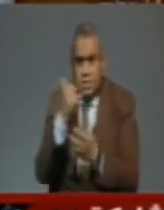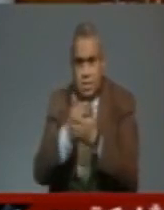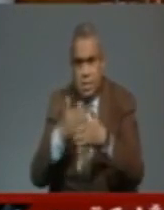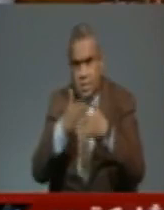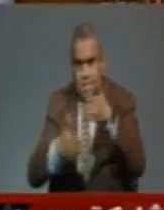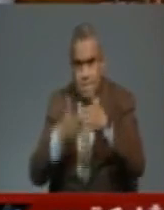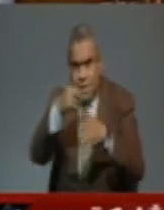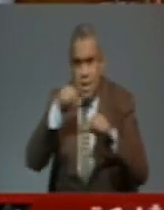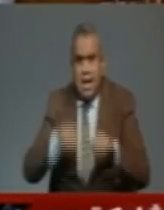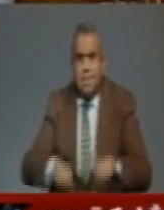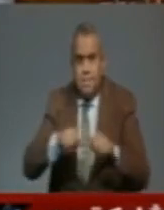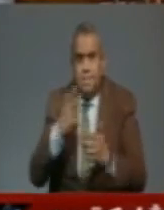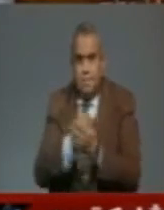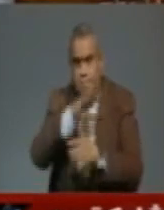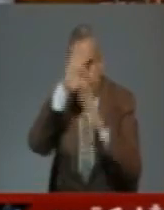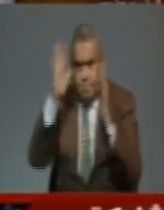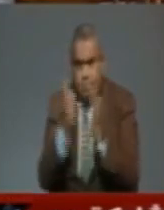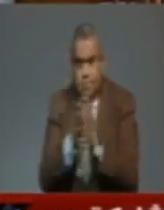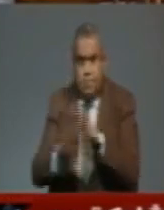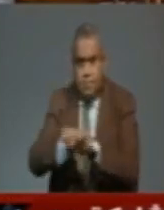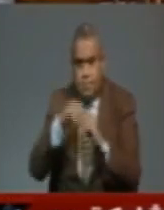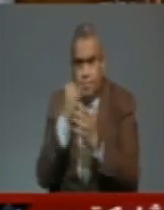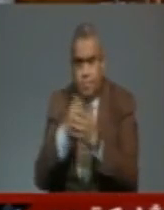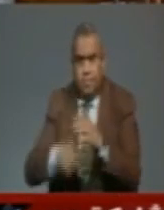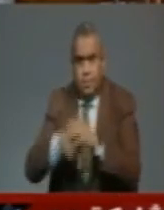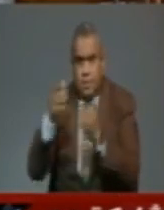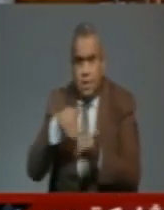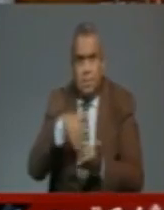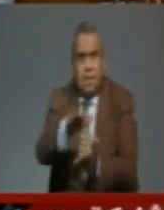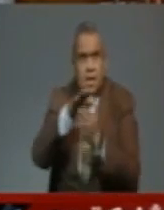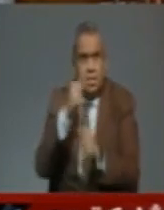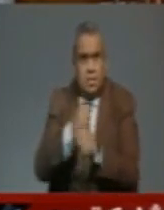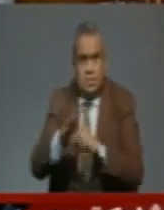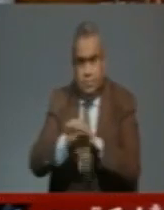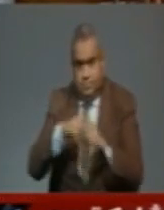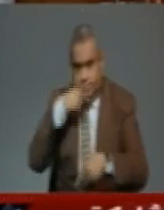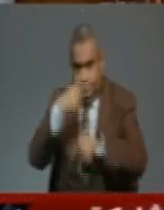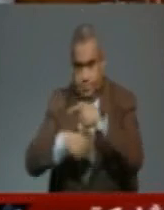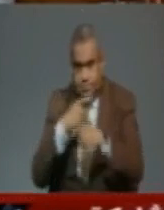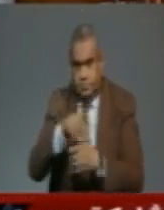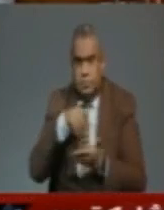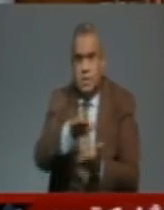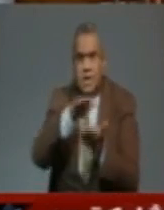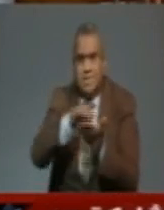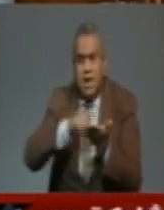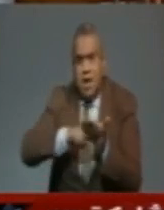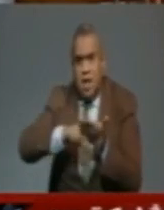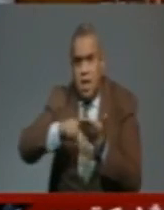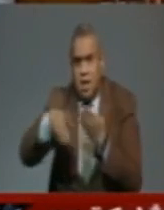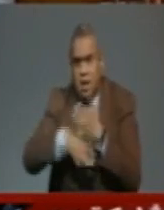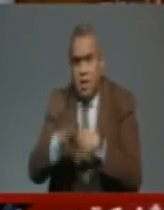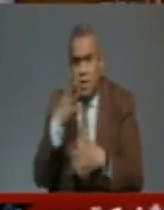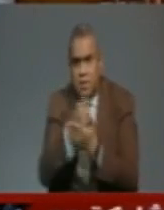الاداري، مستودع جمركي ده فن من اللي تيجي الكونتينر زي ما باينه كده بتيجي هنا تنزل تتفرغ تترص في المستودع